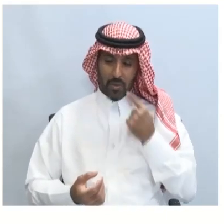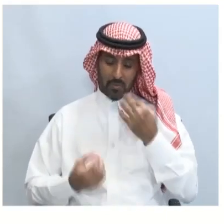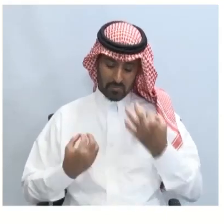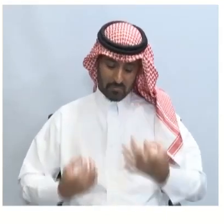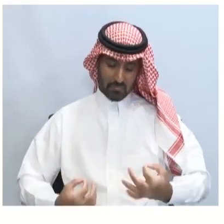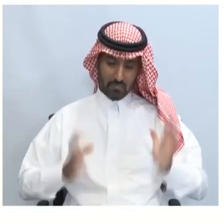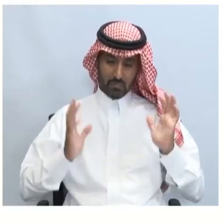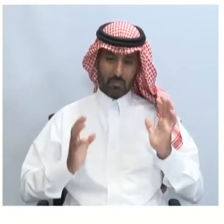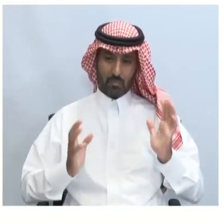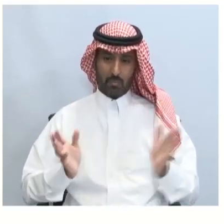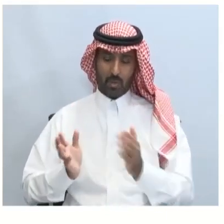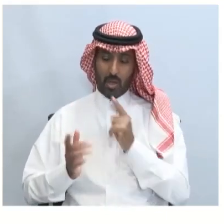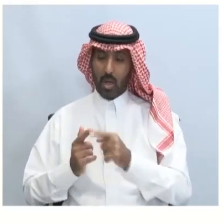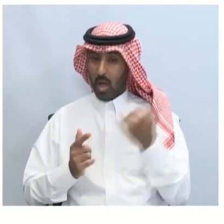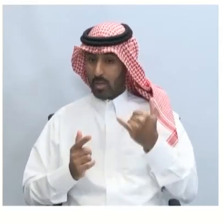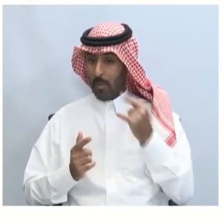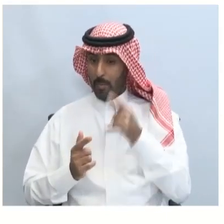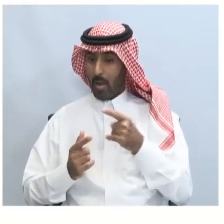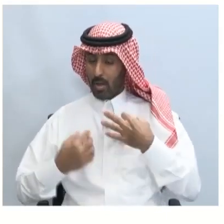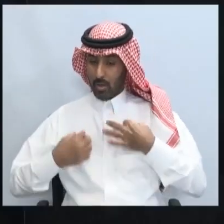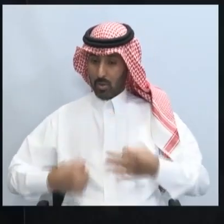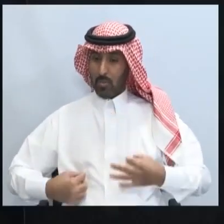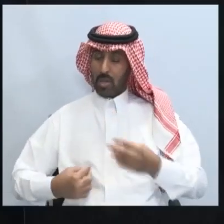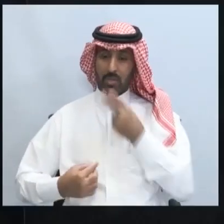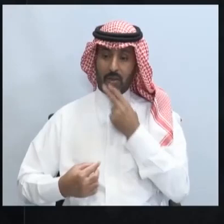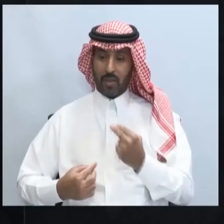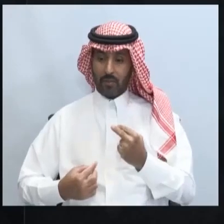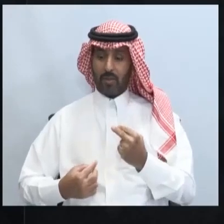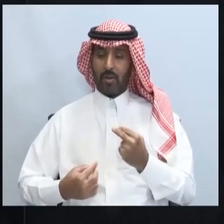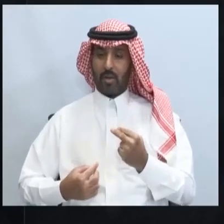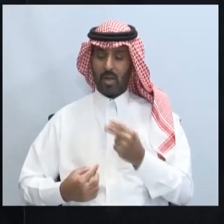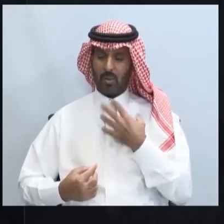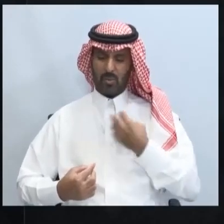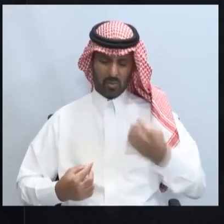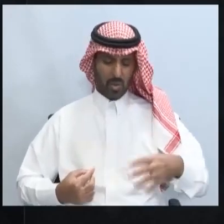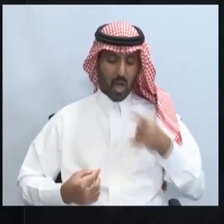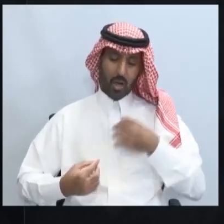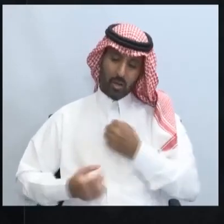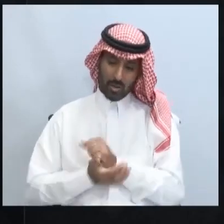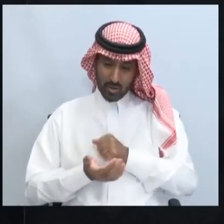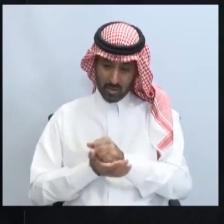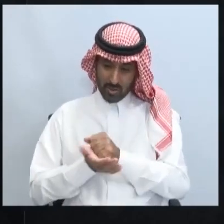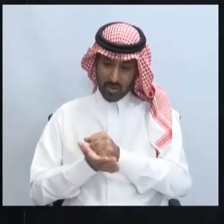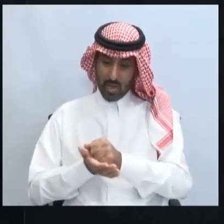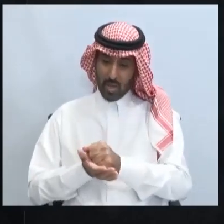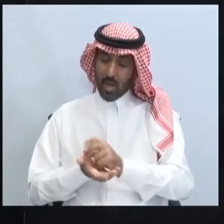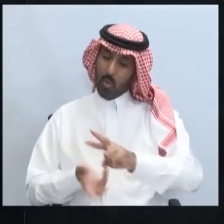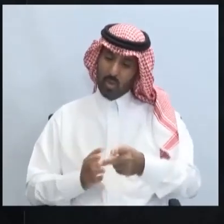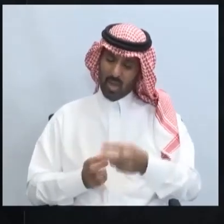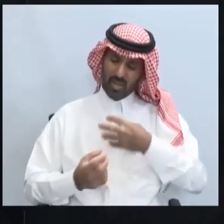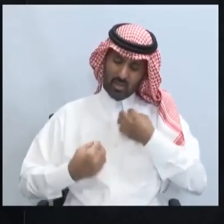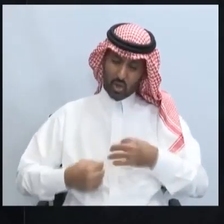ومرتبه اذا احرص على ان يكون لباسي نظيفا فاذا اتسخ قمت بغسله او